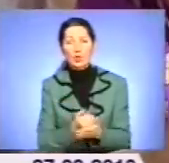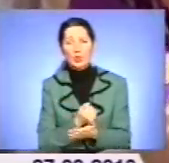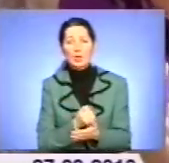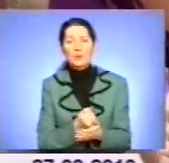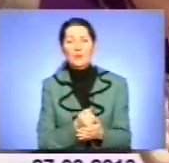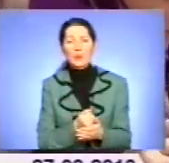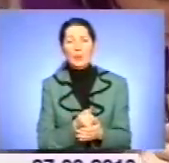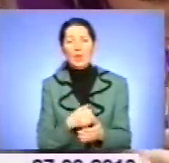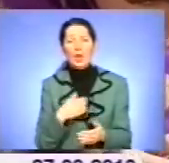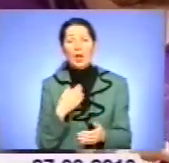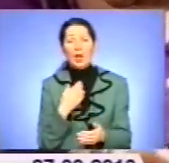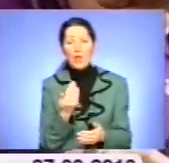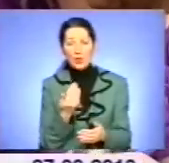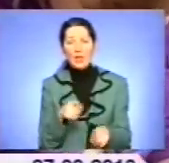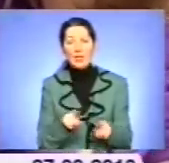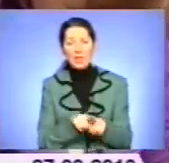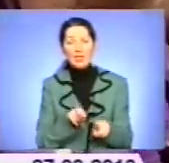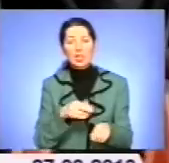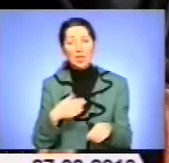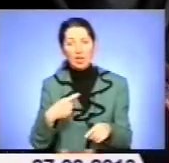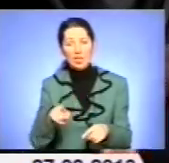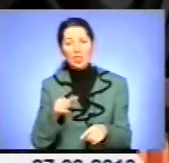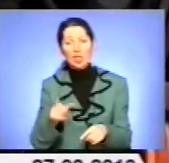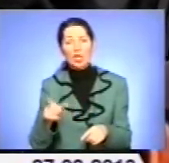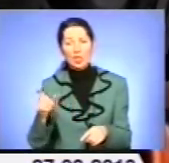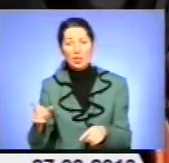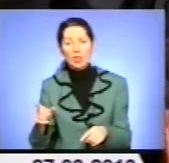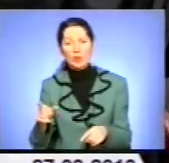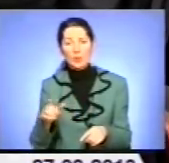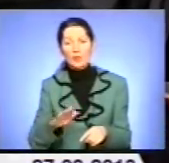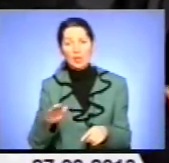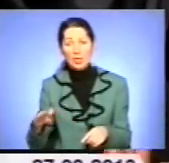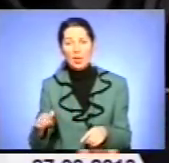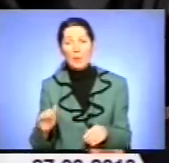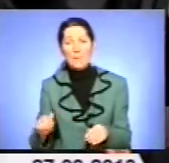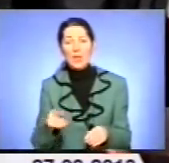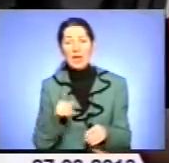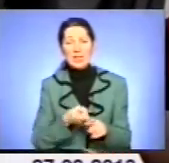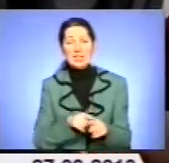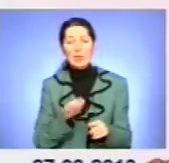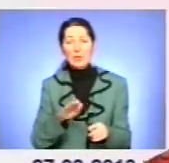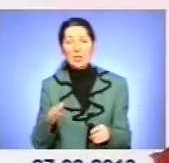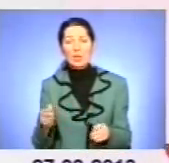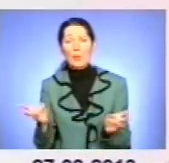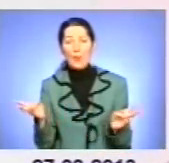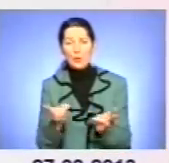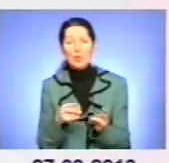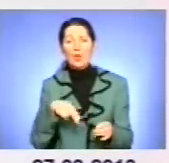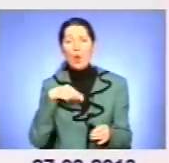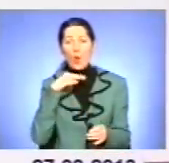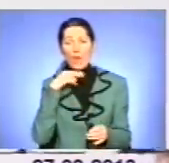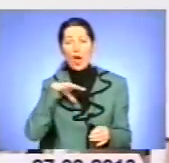Вони такі ж, як і всі інші маленькі люди. Однак цим дітям, мабуть, більше, ніж іншим, потрібні увага і душевне